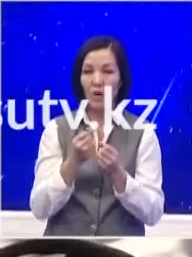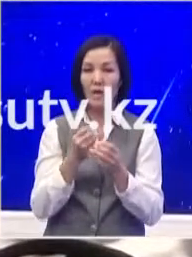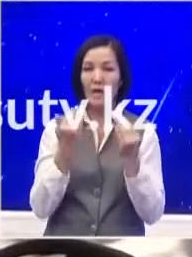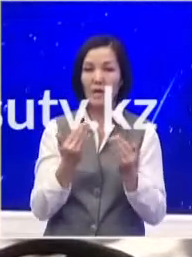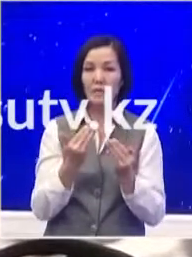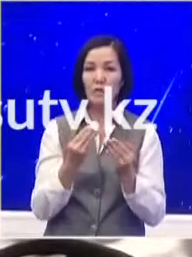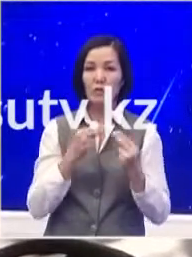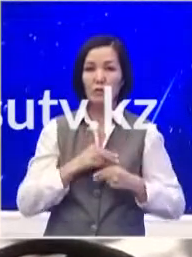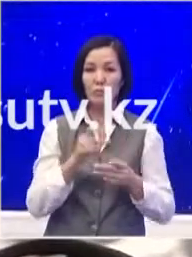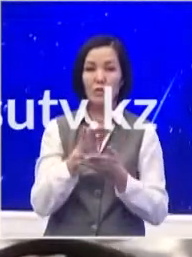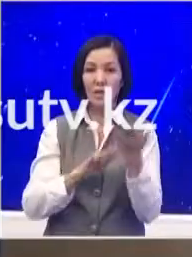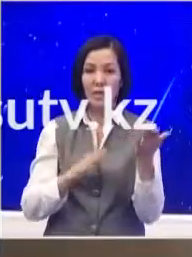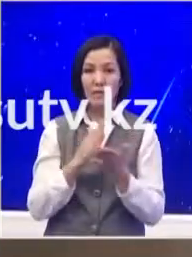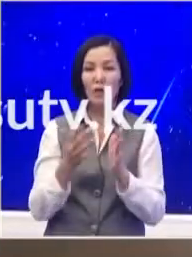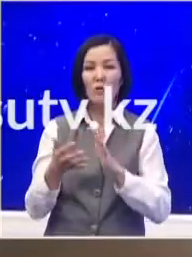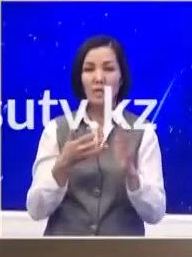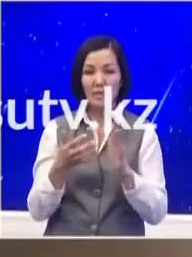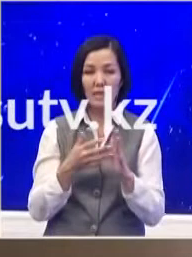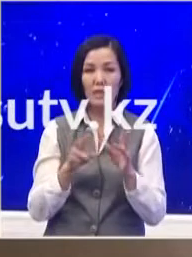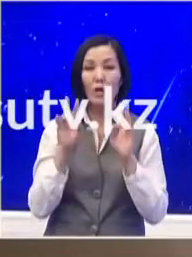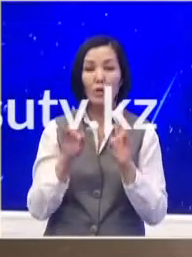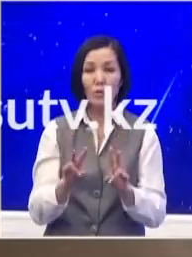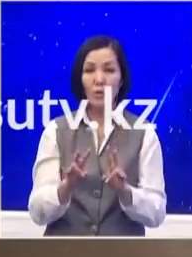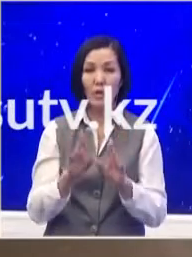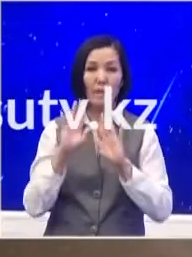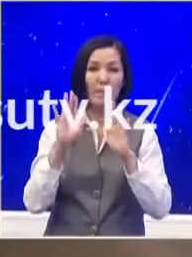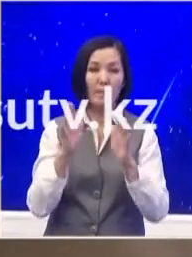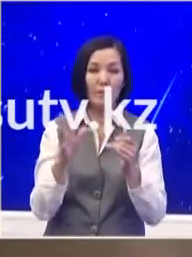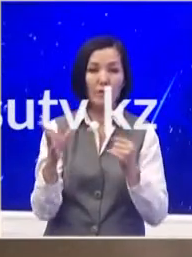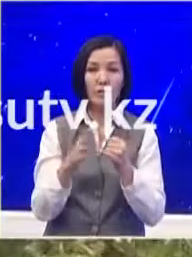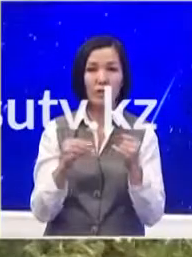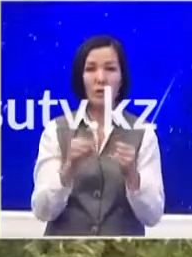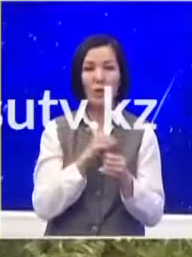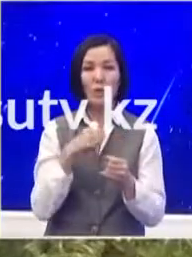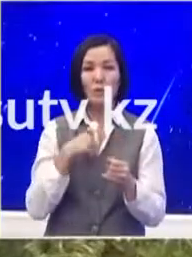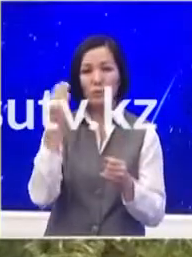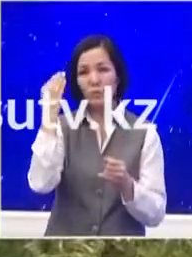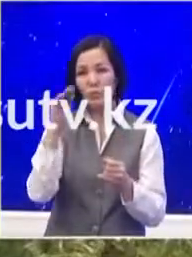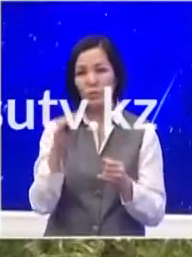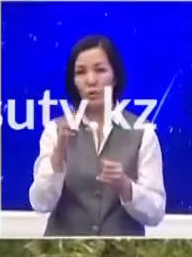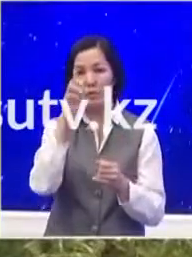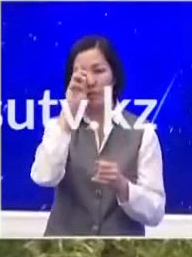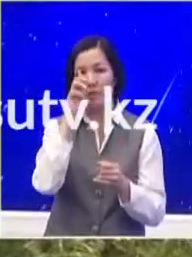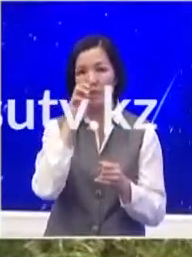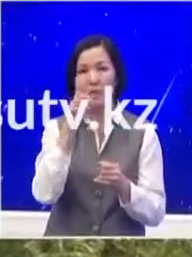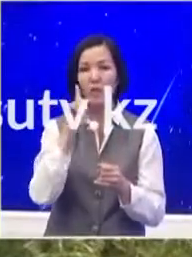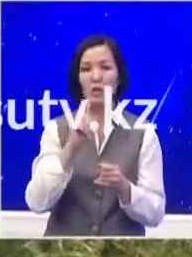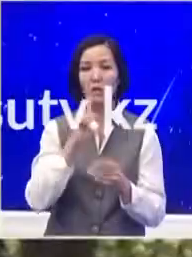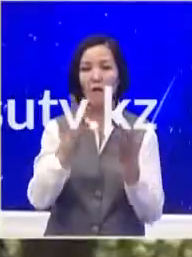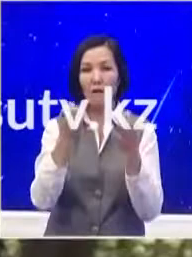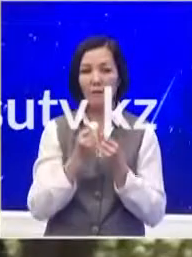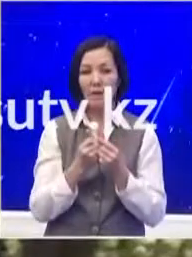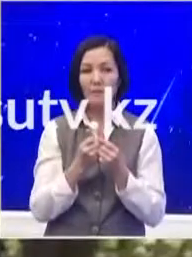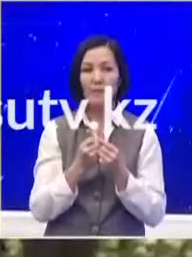отыр. Бірақ бұл жеткіліксіз. Сондай-ақ помологиялық бақтың жері де өзіне тиесілі емес. Мемлекет жалға алған.